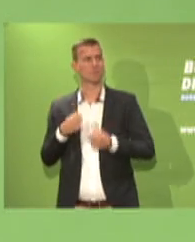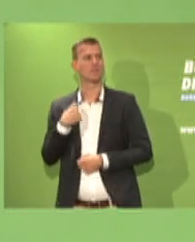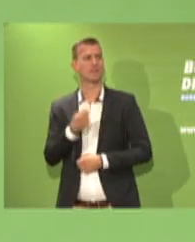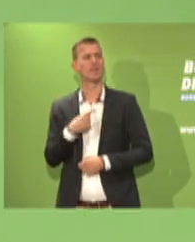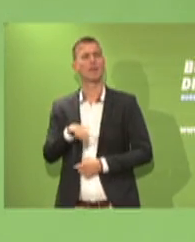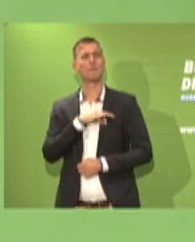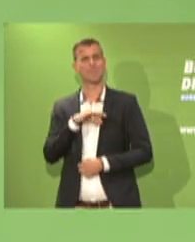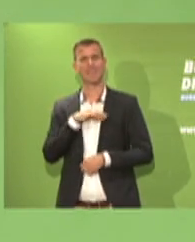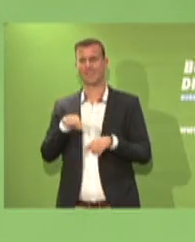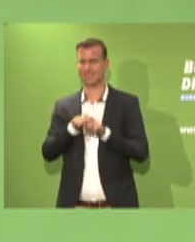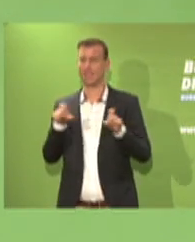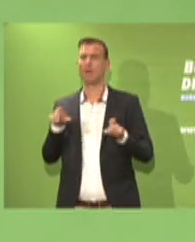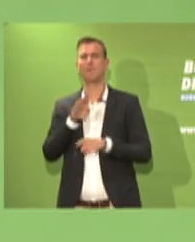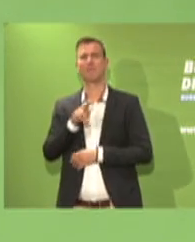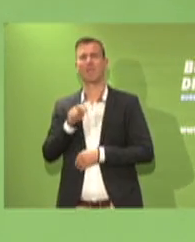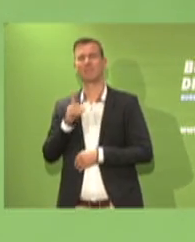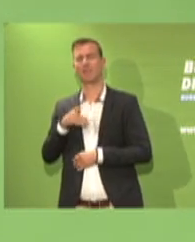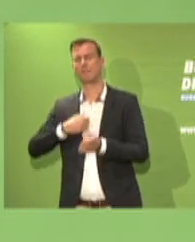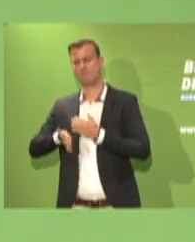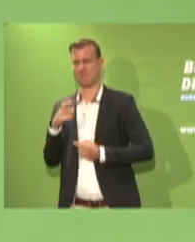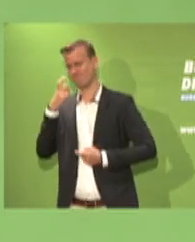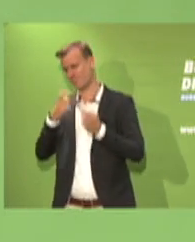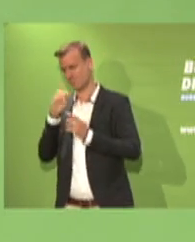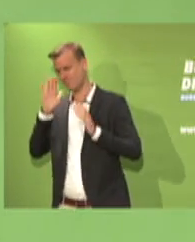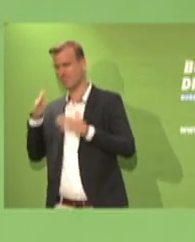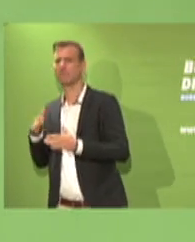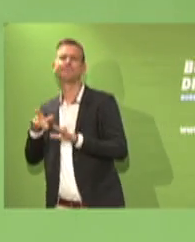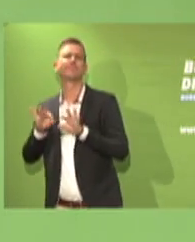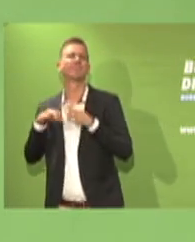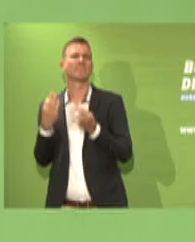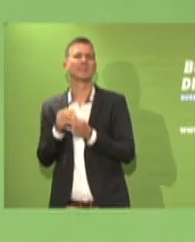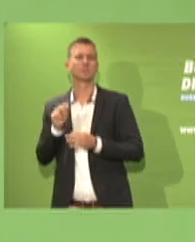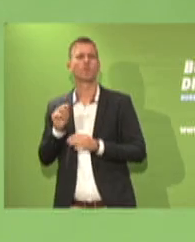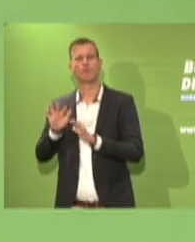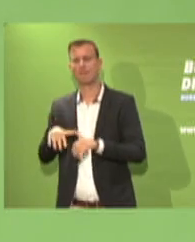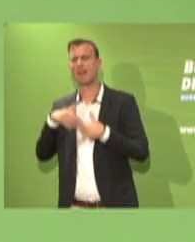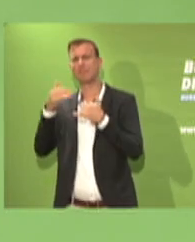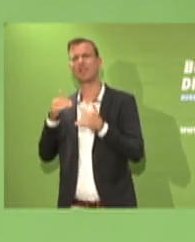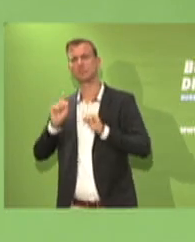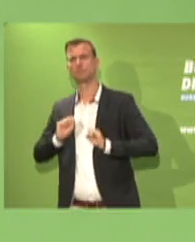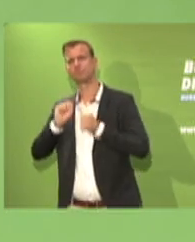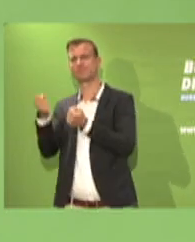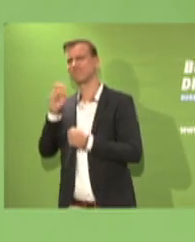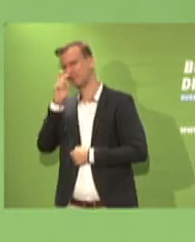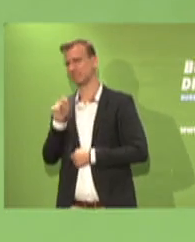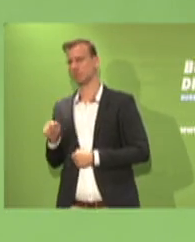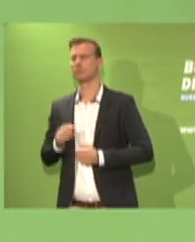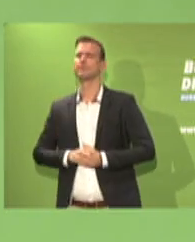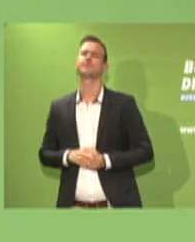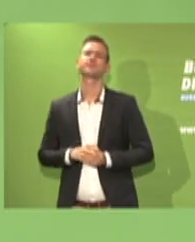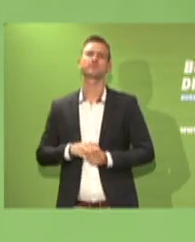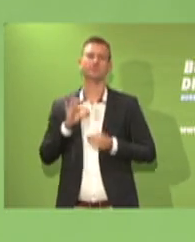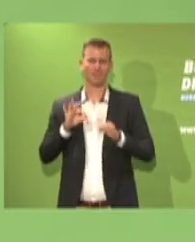mit dem Thema BNE beschäftigen, beziehungsweise die Fraktionen dann auch parlamentarische Initiativen unternehmen, um